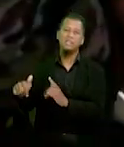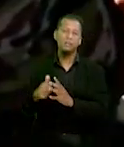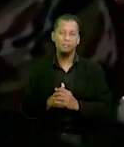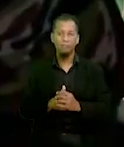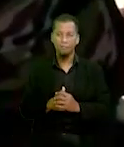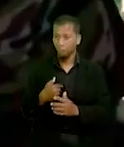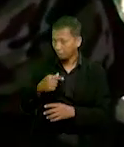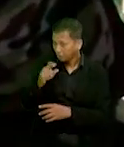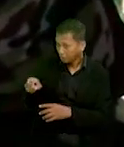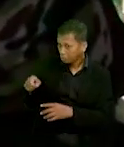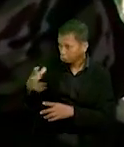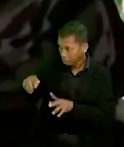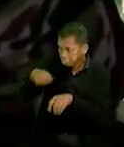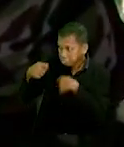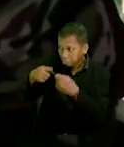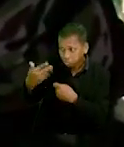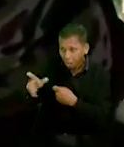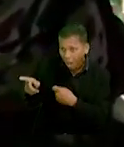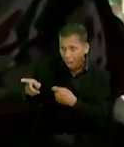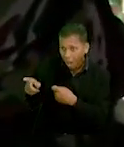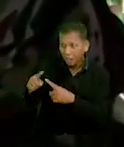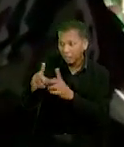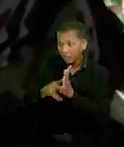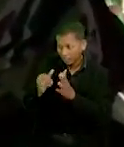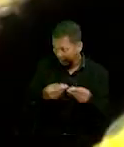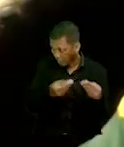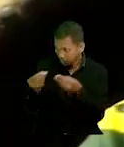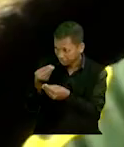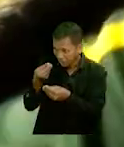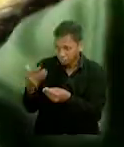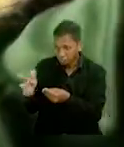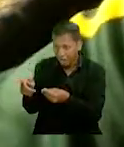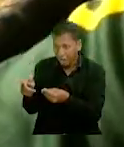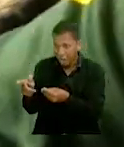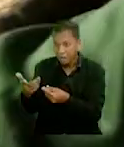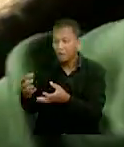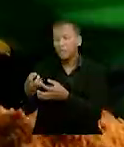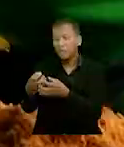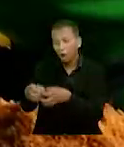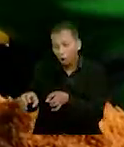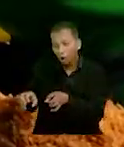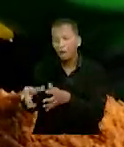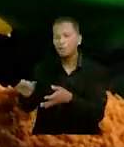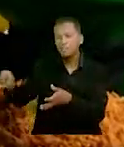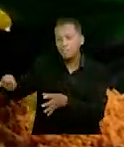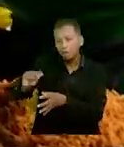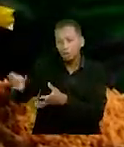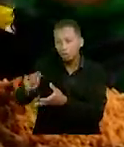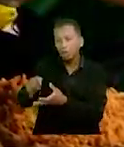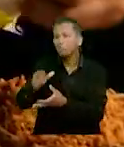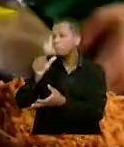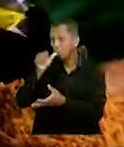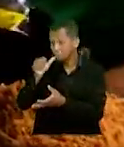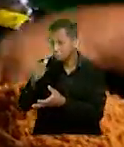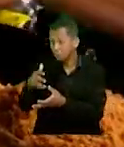pihak TNI. Ini sarapannya isinya apa aja ya Bu? Ya telur sama sardencis gitu, sama minumannya. Ya itulah, alhamdulillah